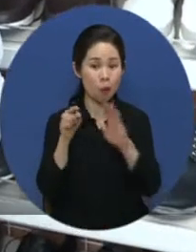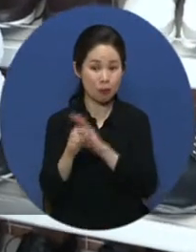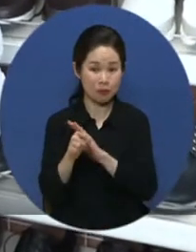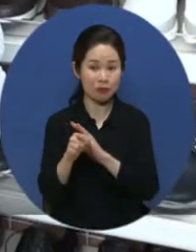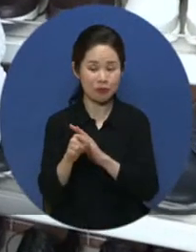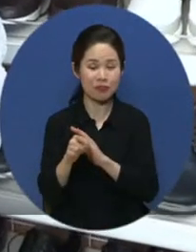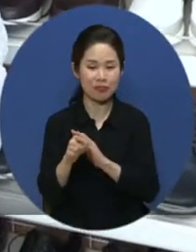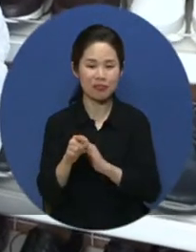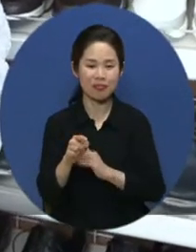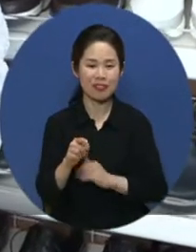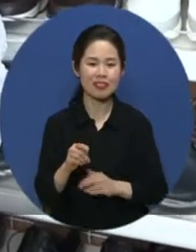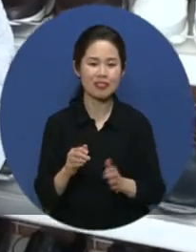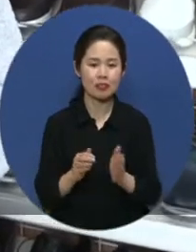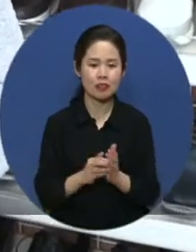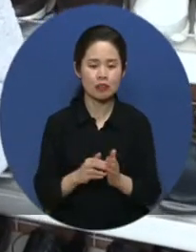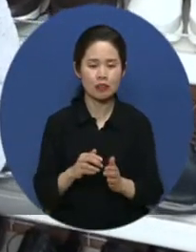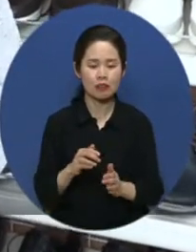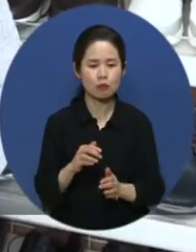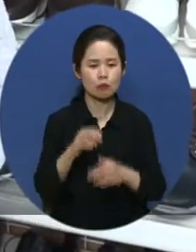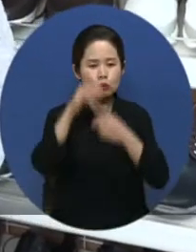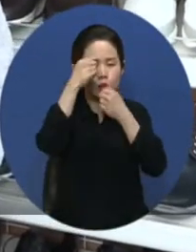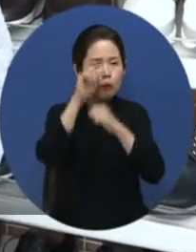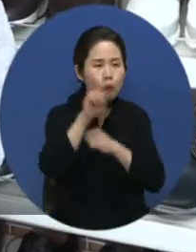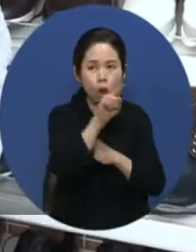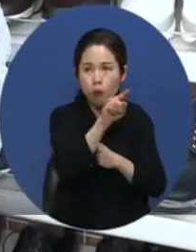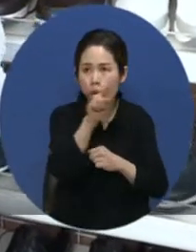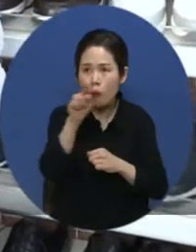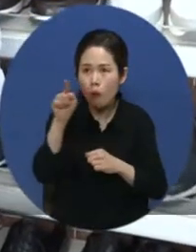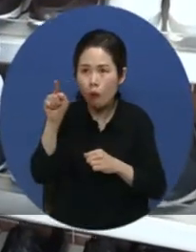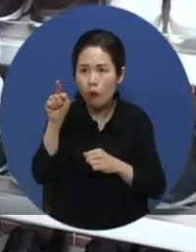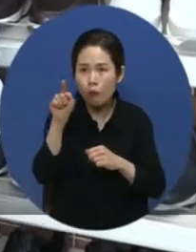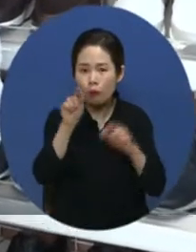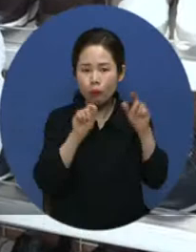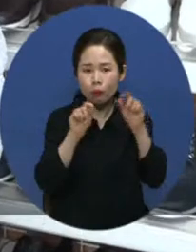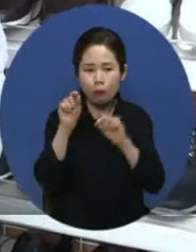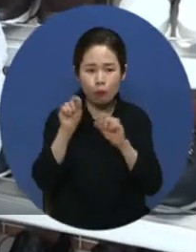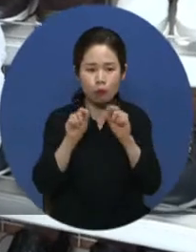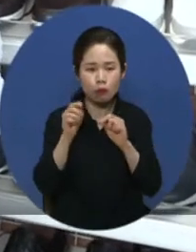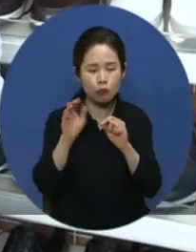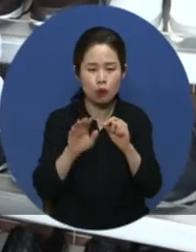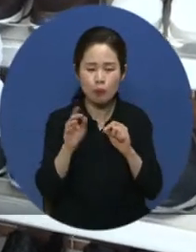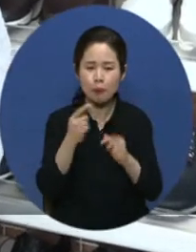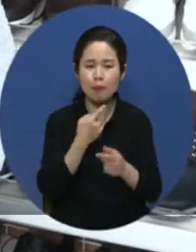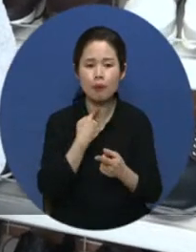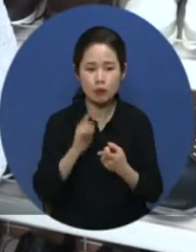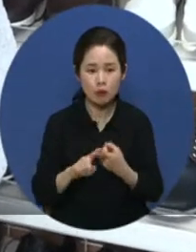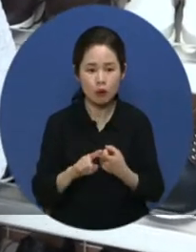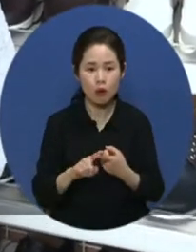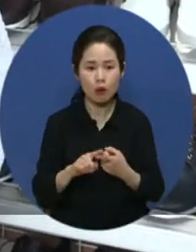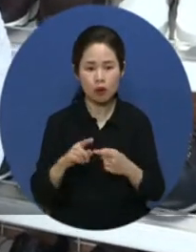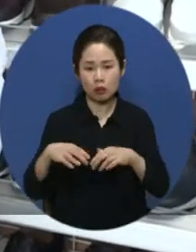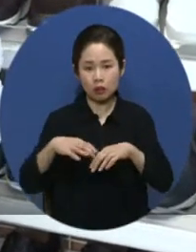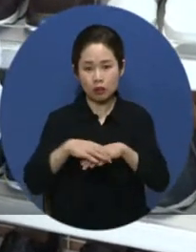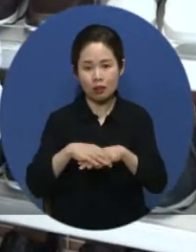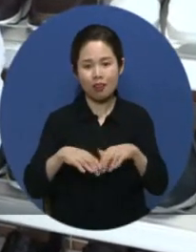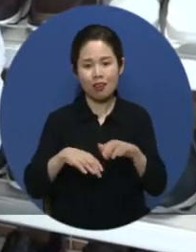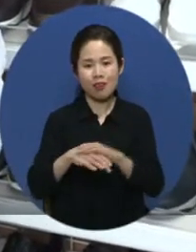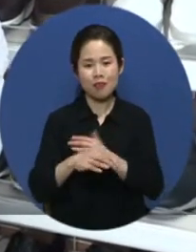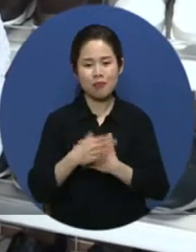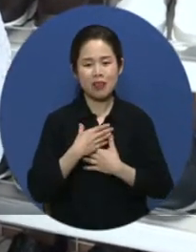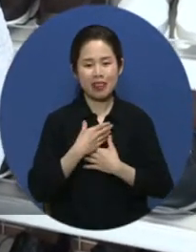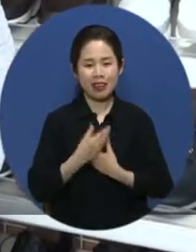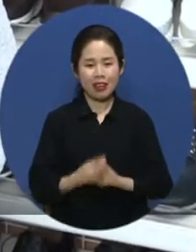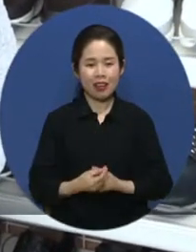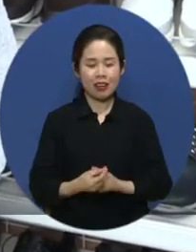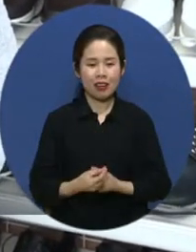아까 되게 많이 고르시던데 어떻게 마음에 드셨나요? 일단 신발이 착용감이 되게 좋아요. 저는 이제